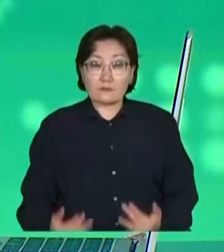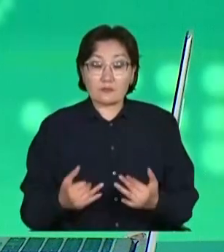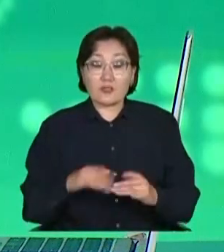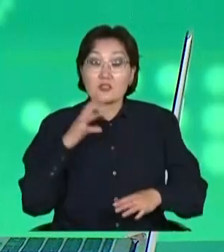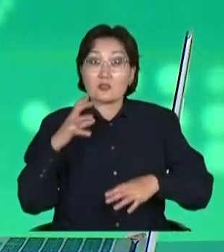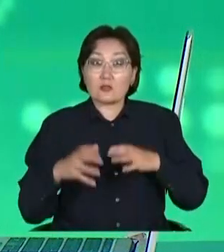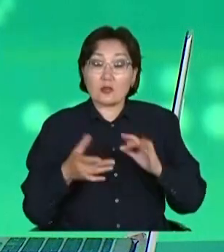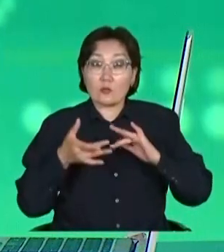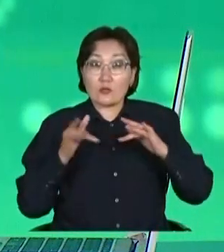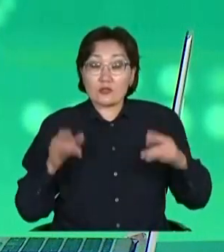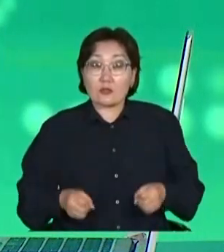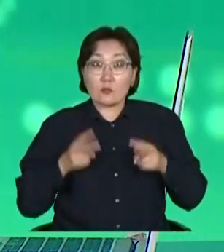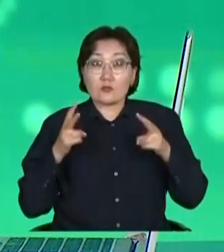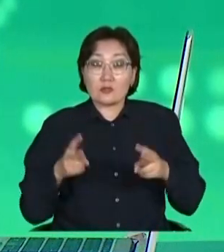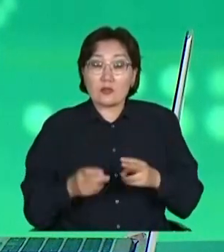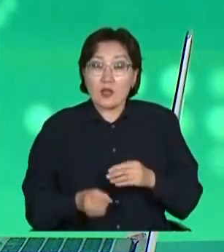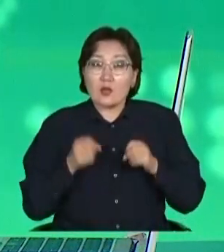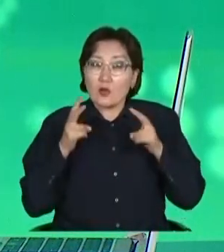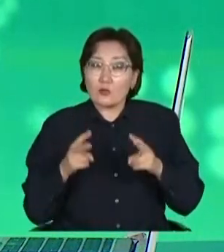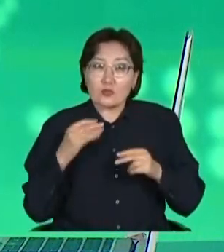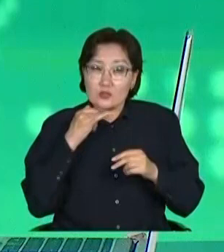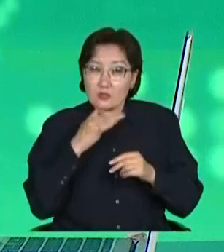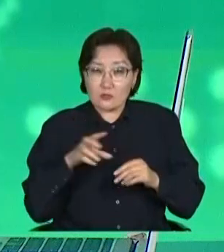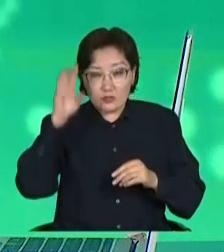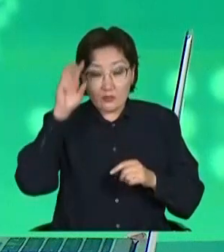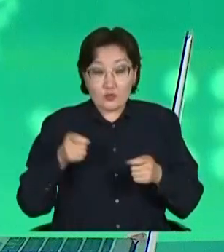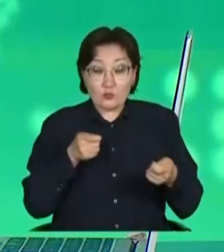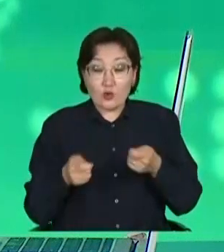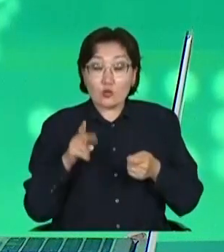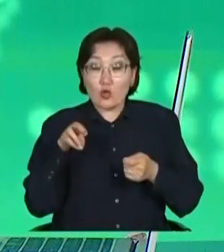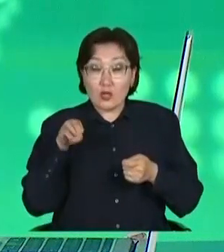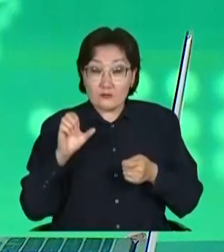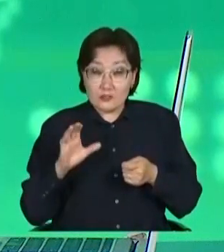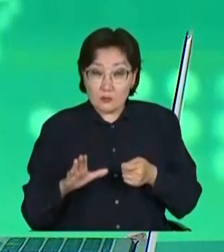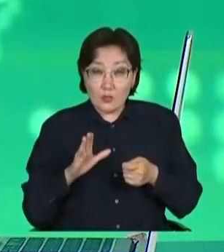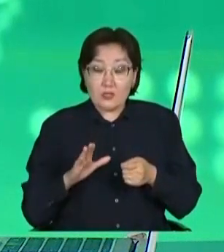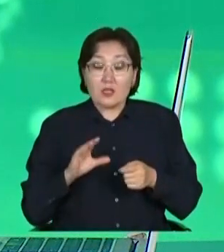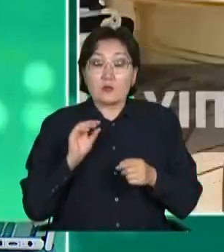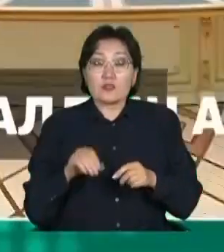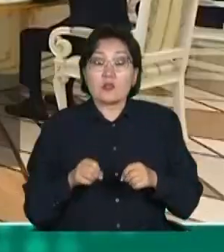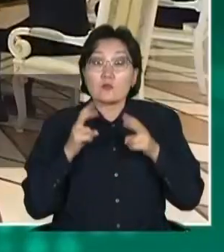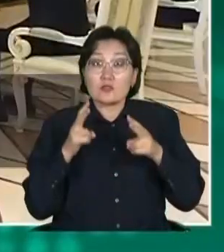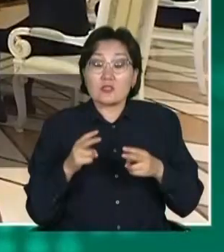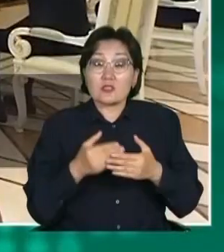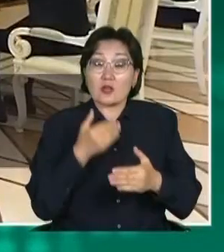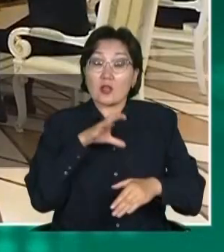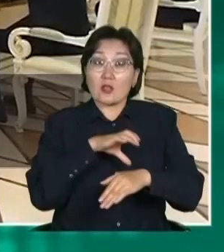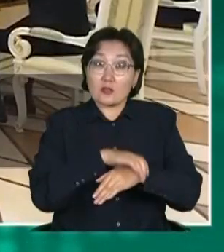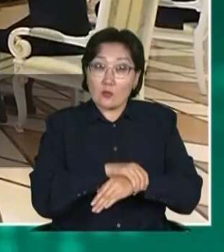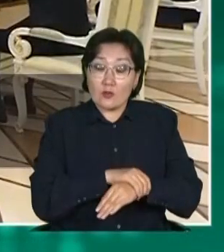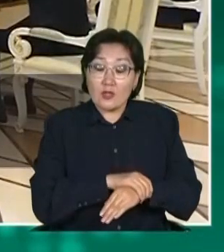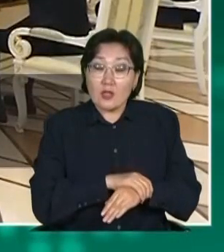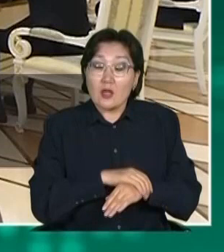Жаханда киберқылмыстардан келетін қауіп сейілмей тұр. Мемлекет башысы Қасым Жомарт Тоқаев сын-қатерді ерте анықтау тетіктерін